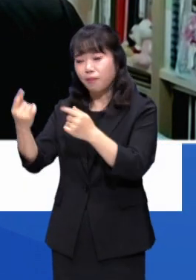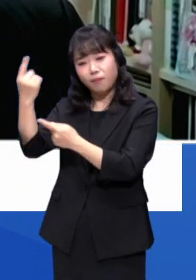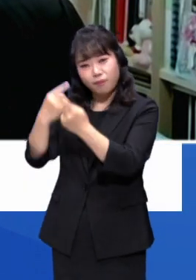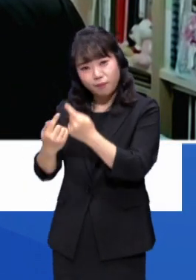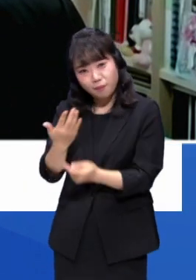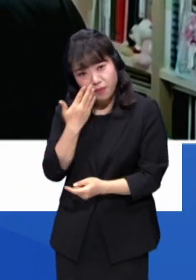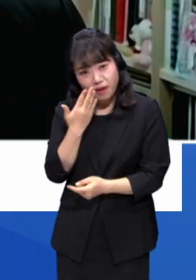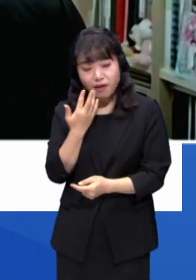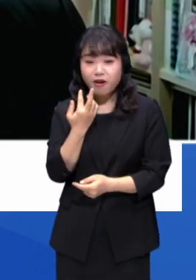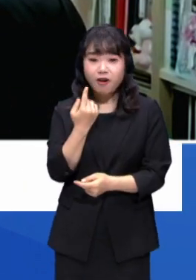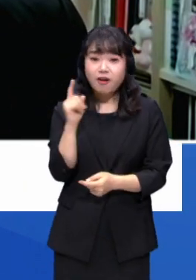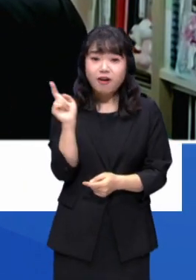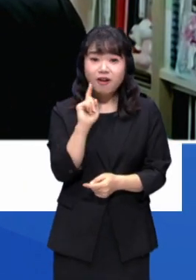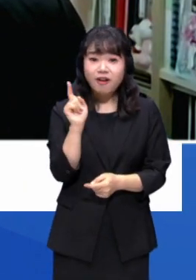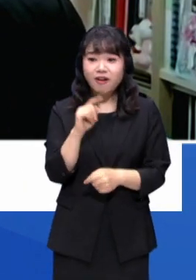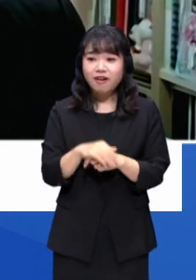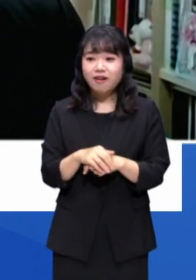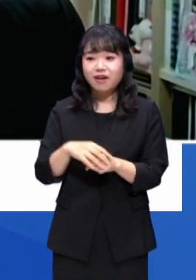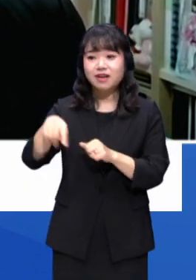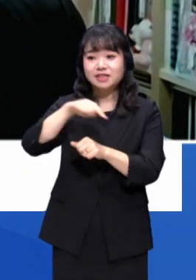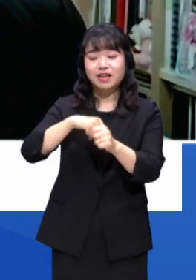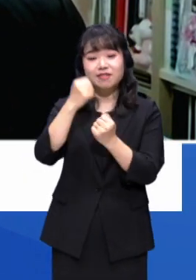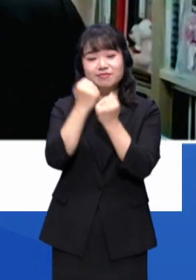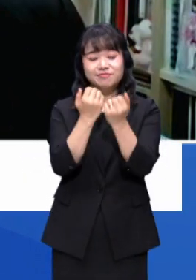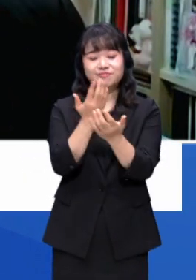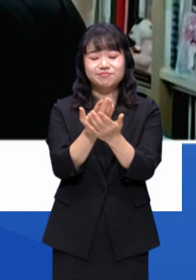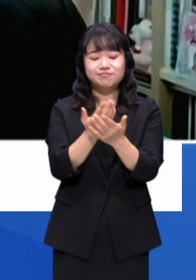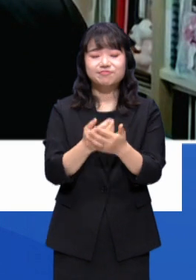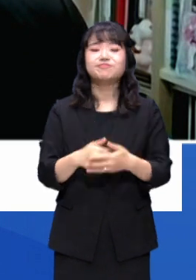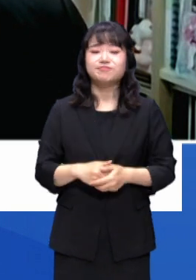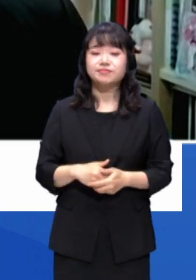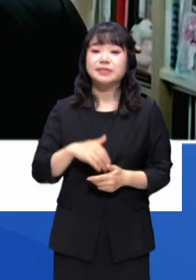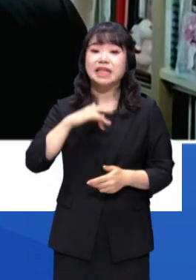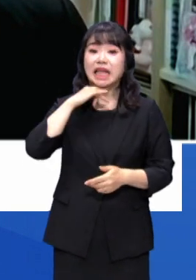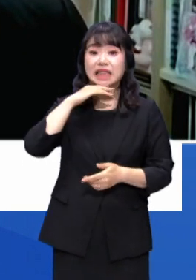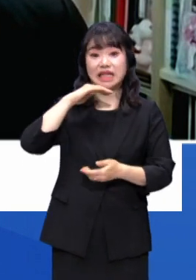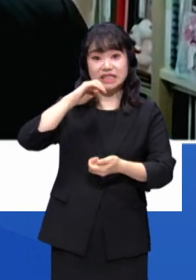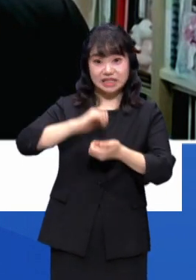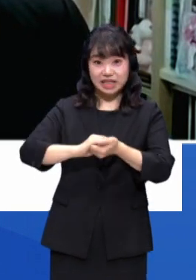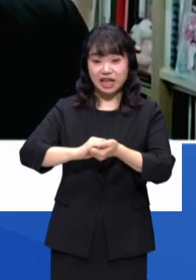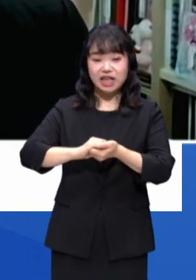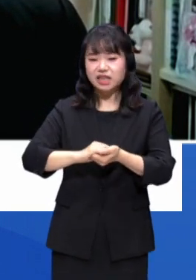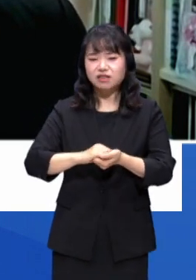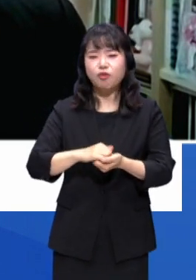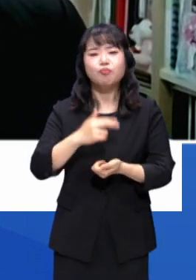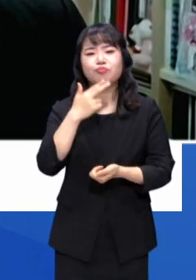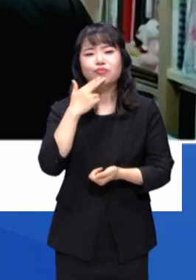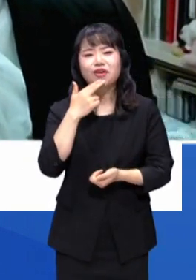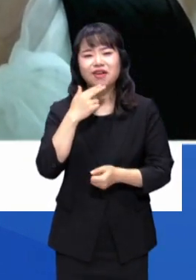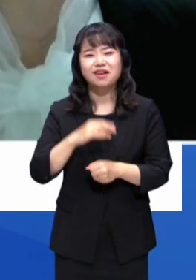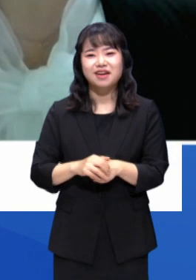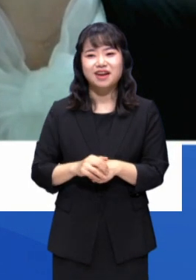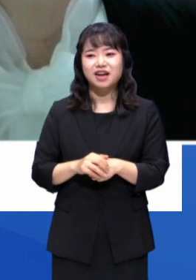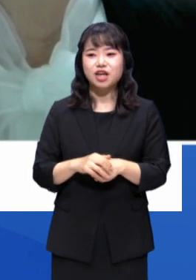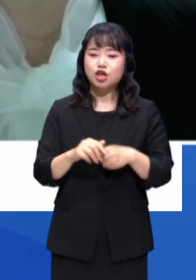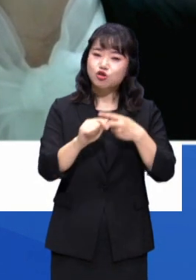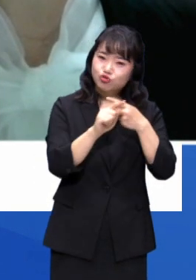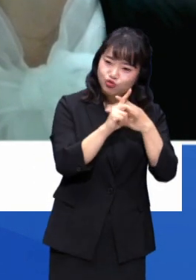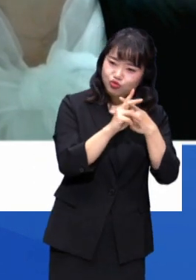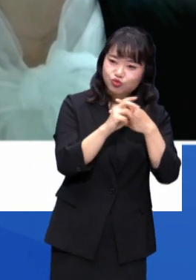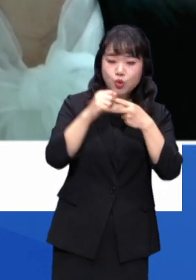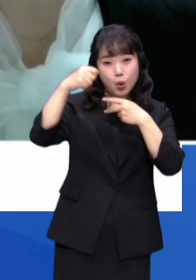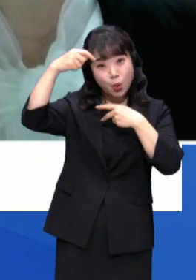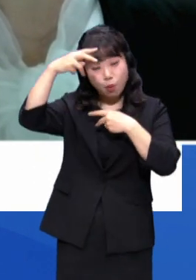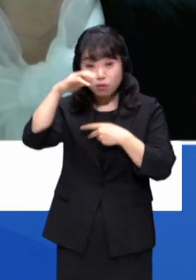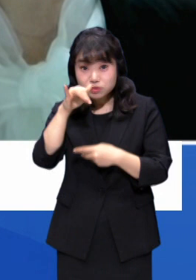가능한지가 궁금합니다. 네, 스튜디오 이용에 대한 안내도 좀 설명해 주시죠. 네, 연령대 제한을 두고 있지는 않습니다. 중학생,